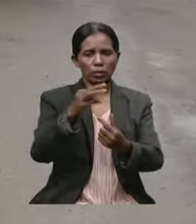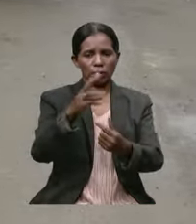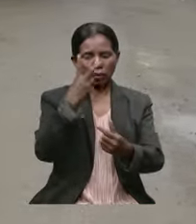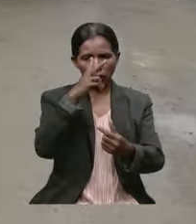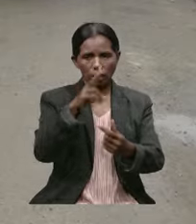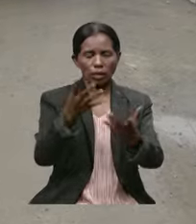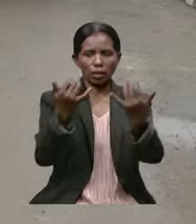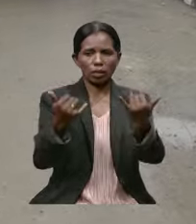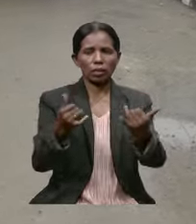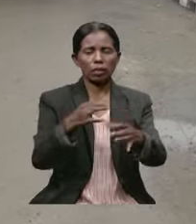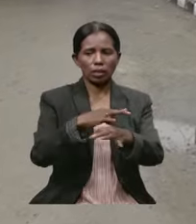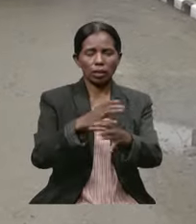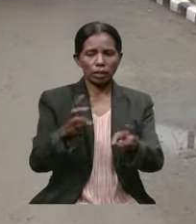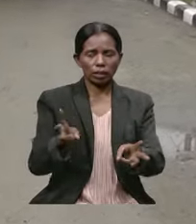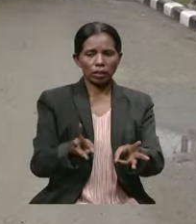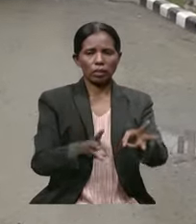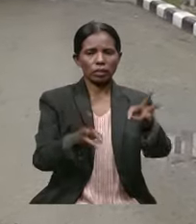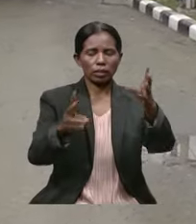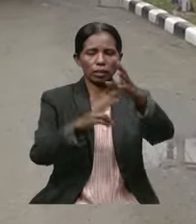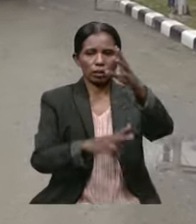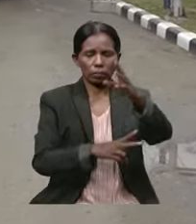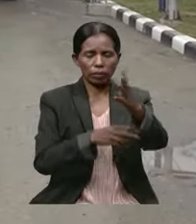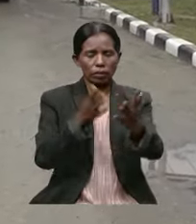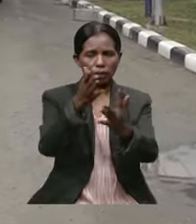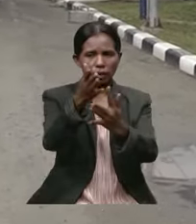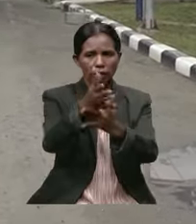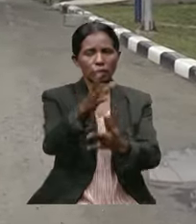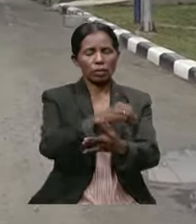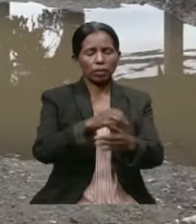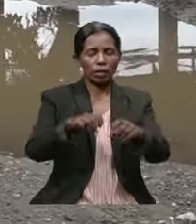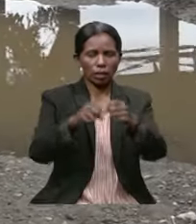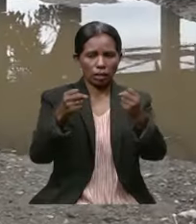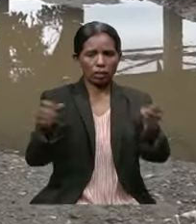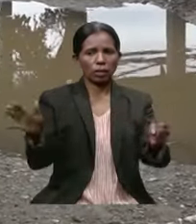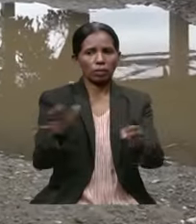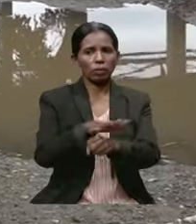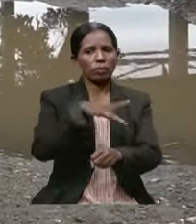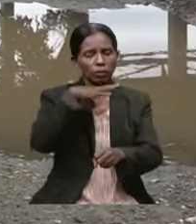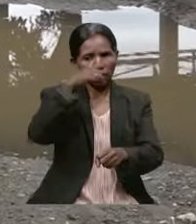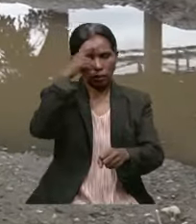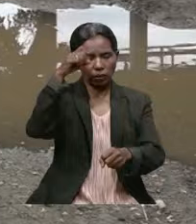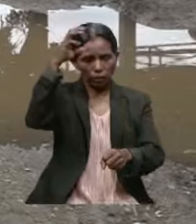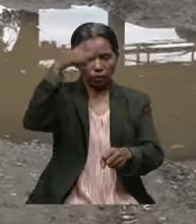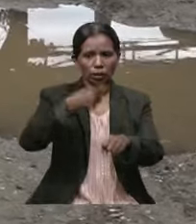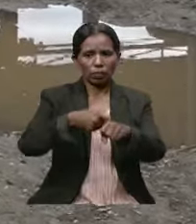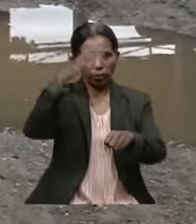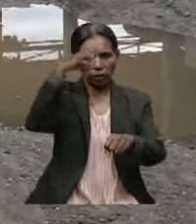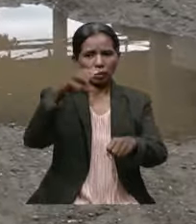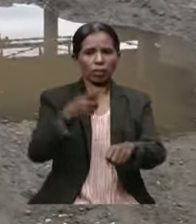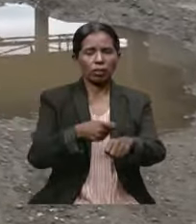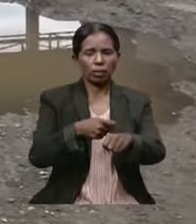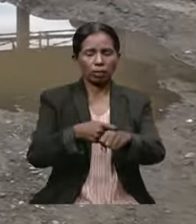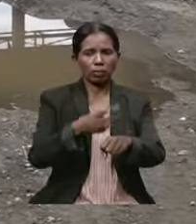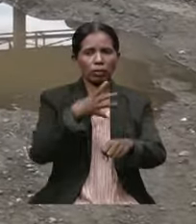dadang ne kondisong estrada iha ponti entrada motain kuak no na kono ho tahu tama tempo dan mai be iha tempo bai